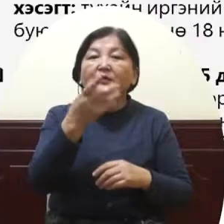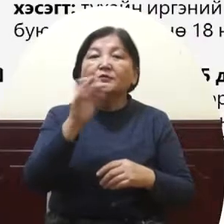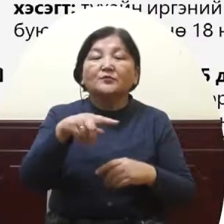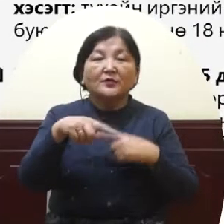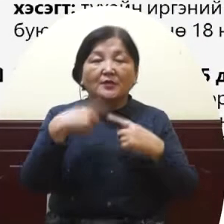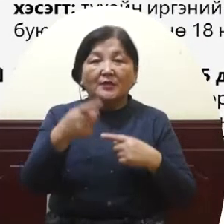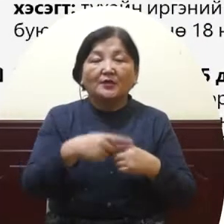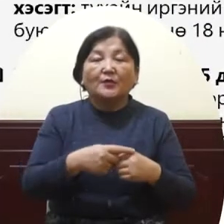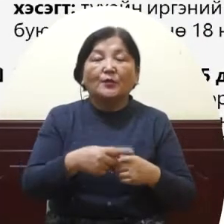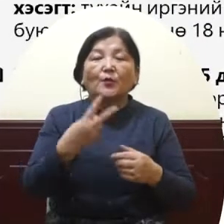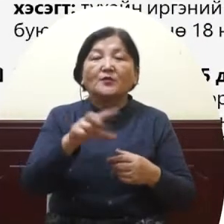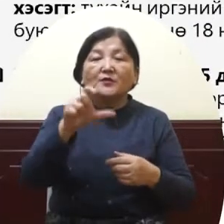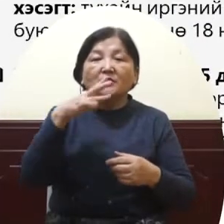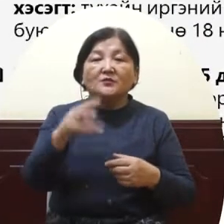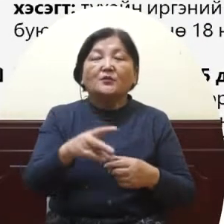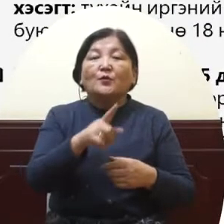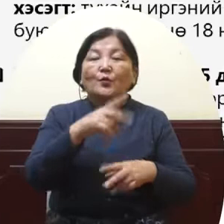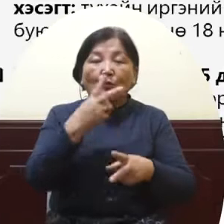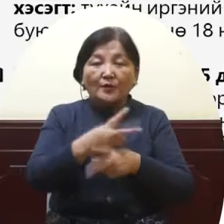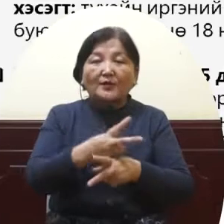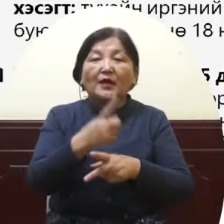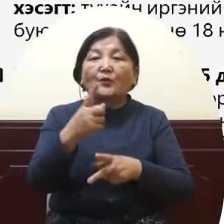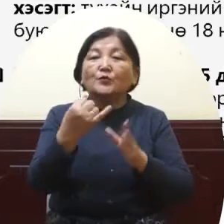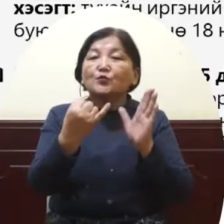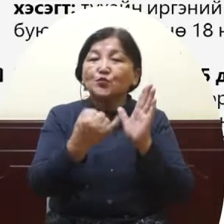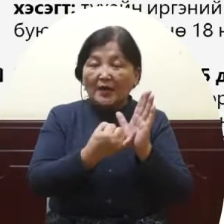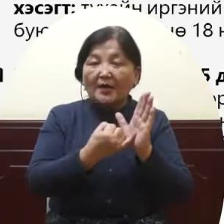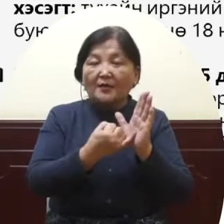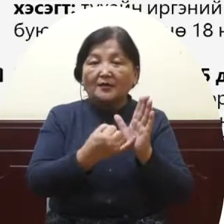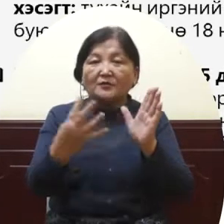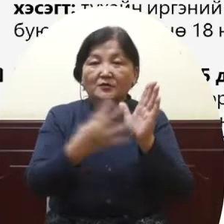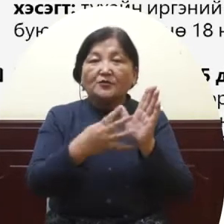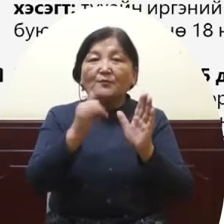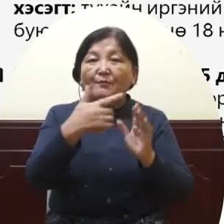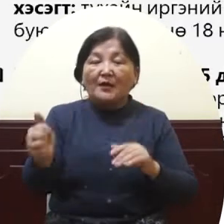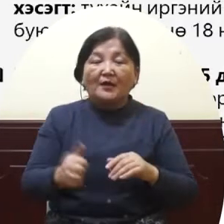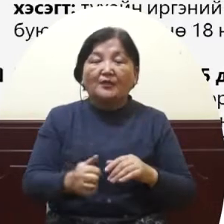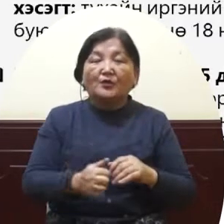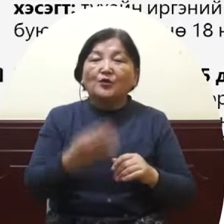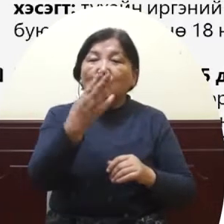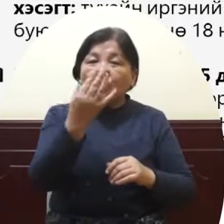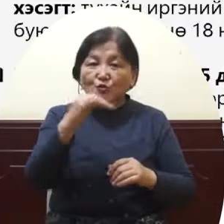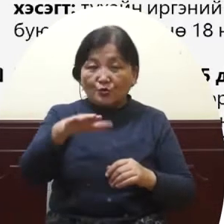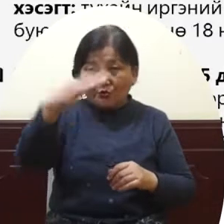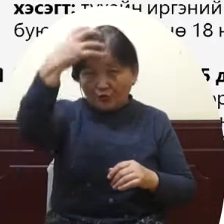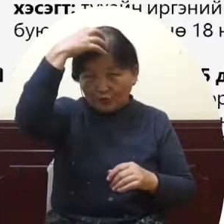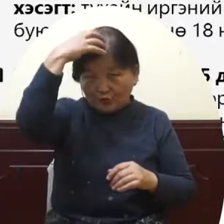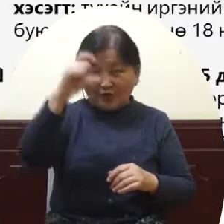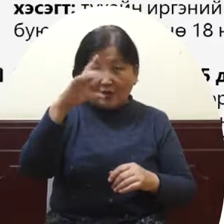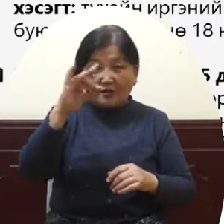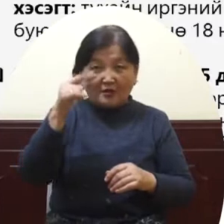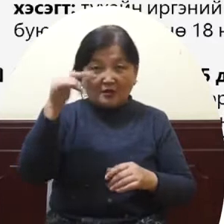Үндсэн хуулийн 16-гийн 9-д байгаа энэ заалт шууд төлөөлөгчдийн байгууллагаараа уламжлан төрийн хэрэгт